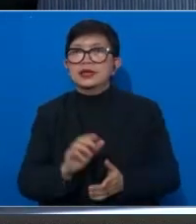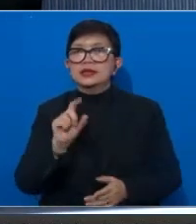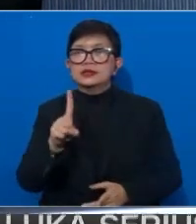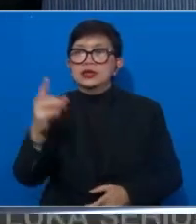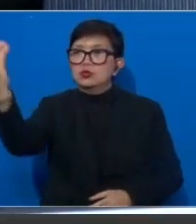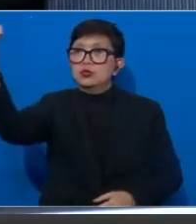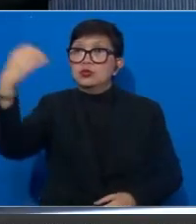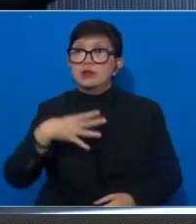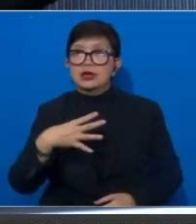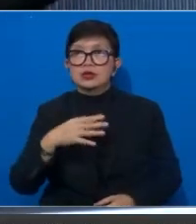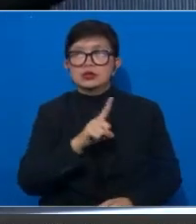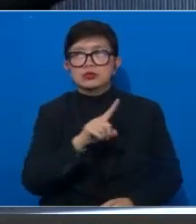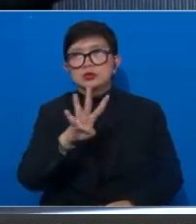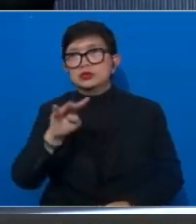Ramadan